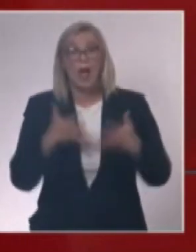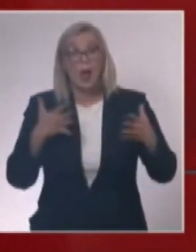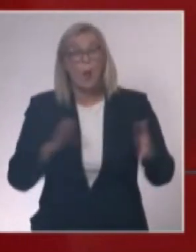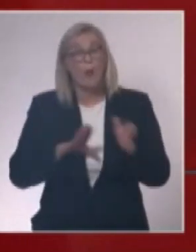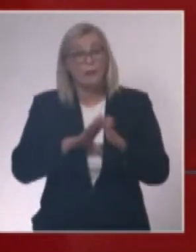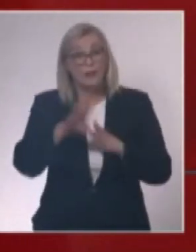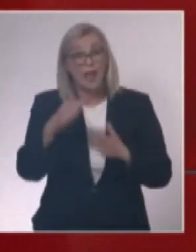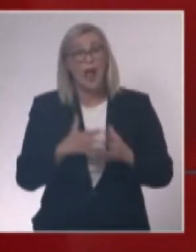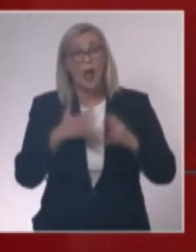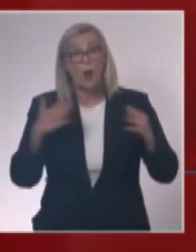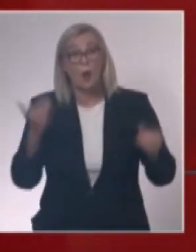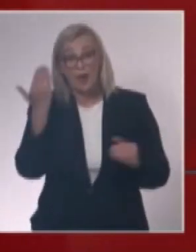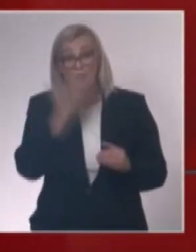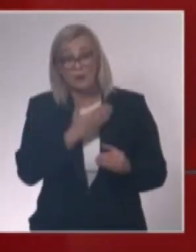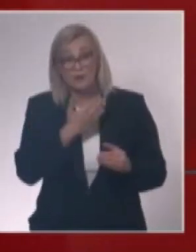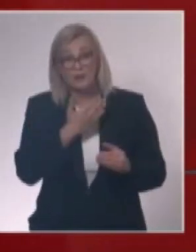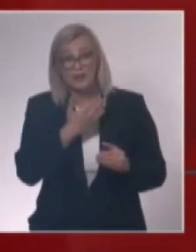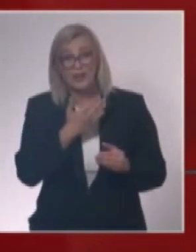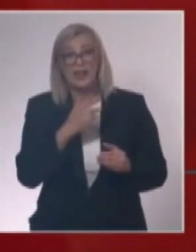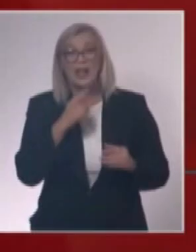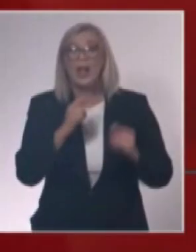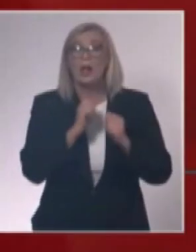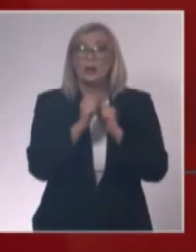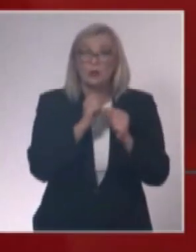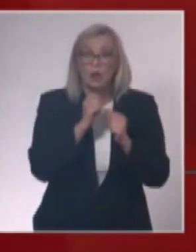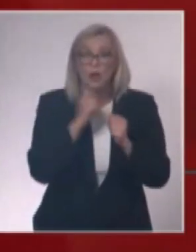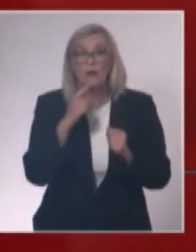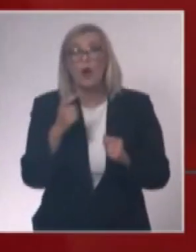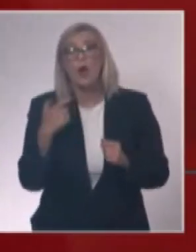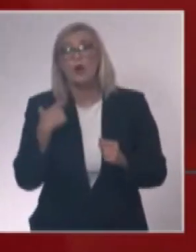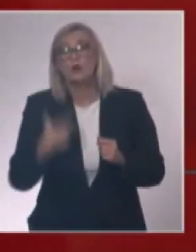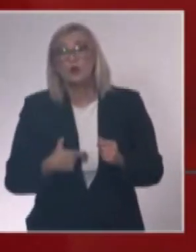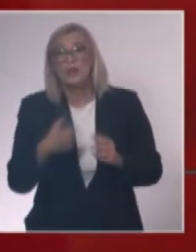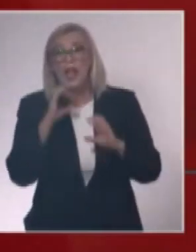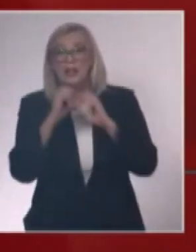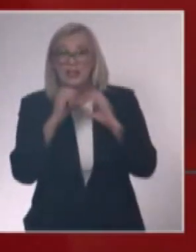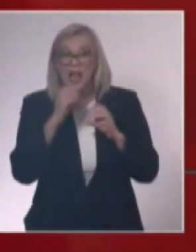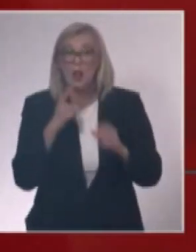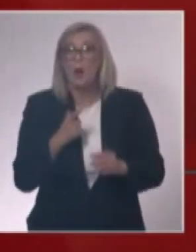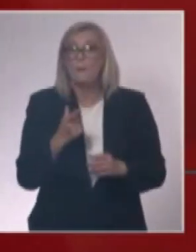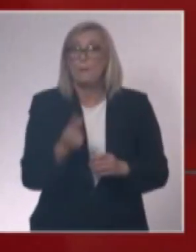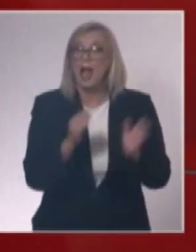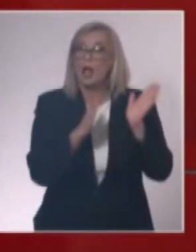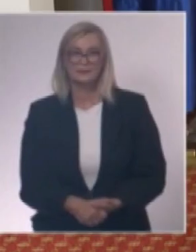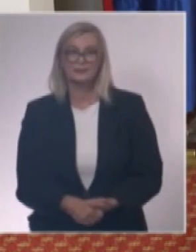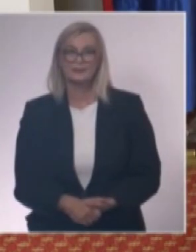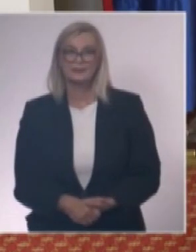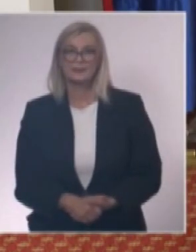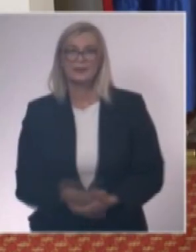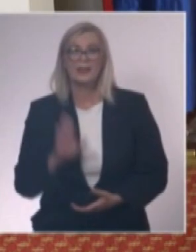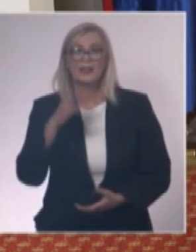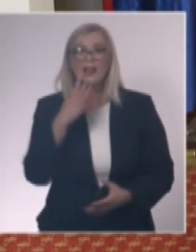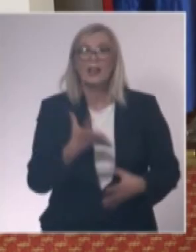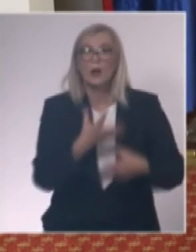m fund gash ket sindikat arsim SH kultur jakim nk kist